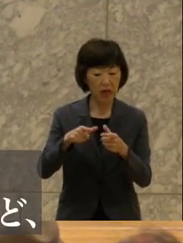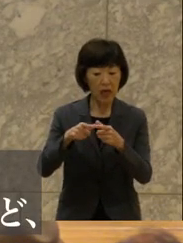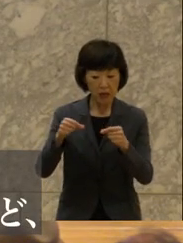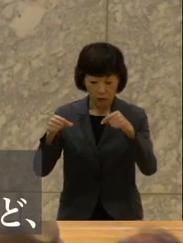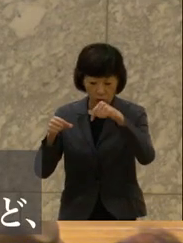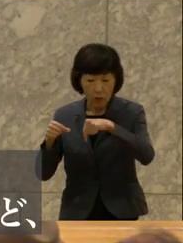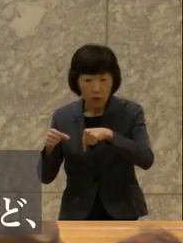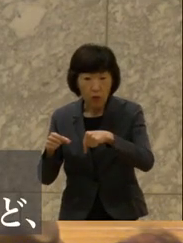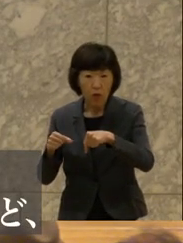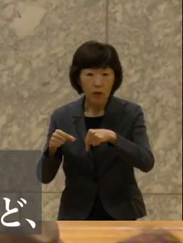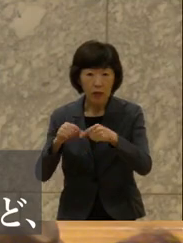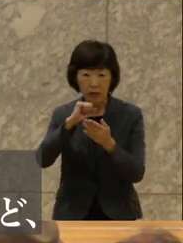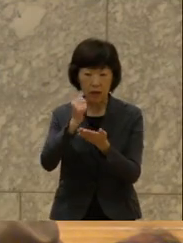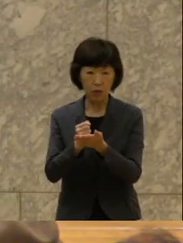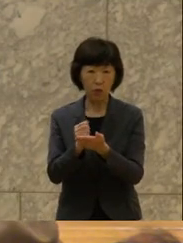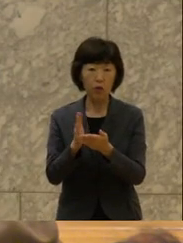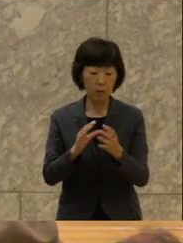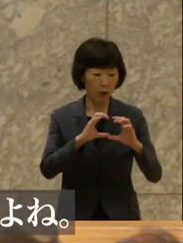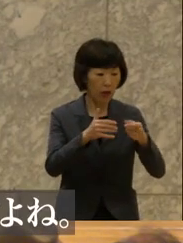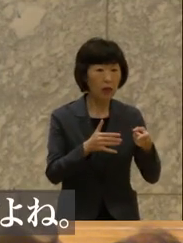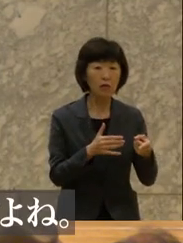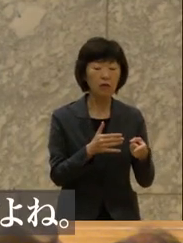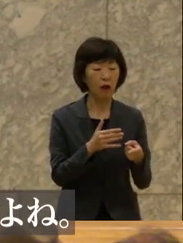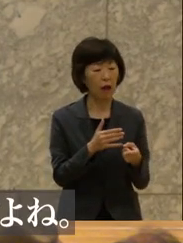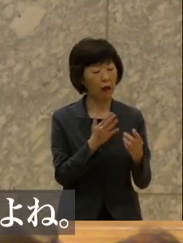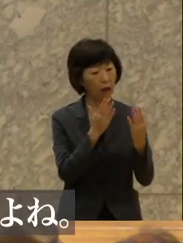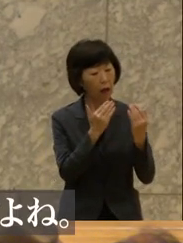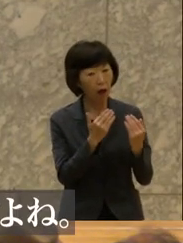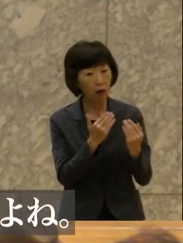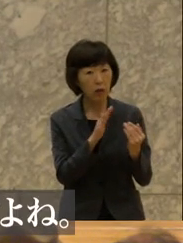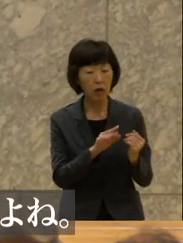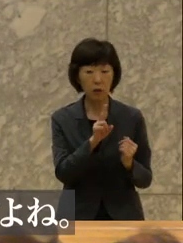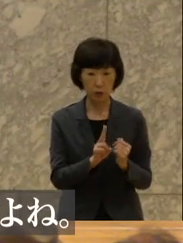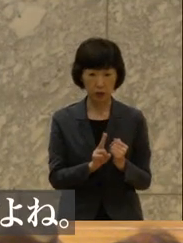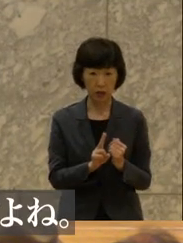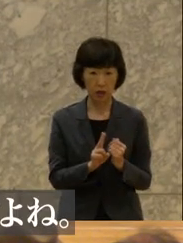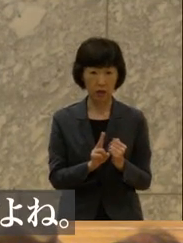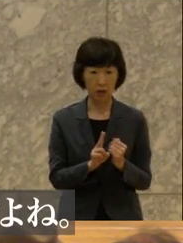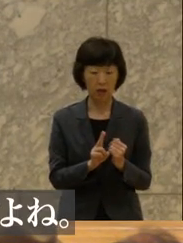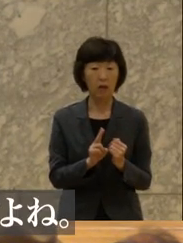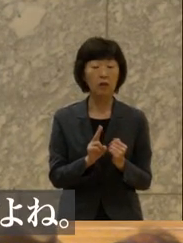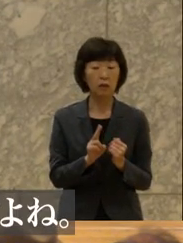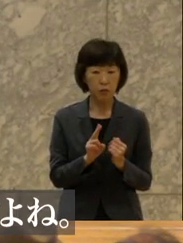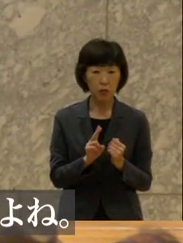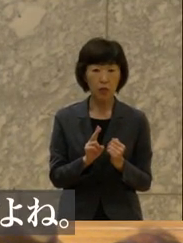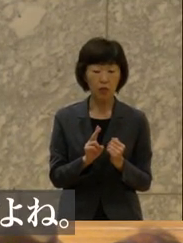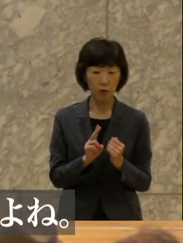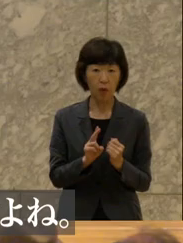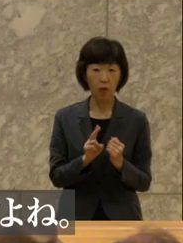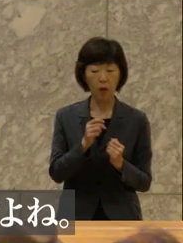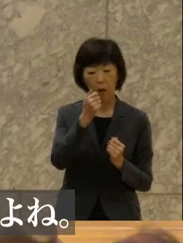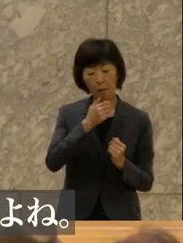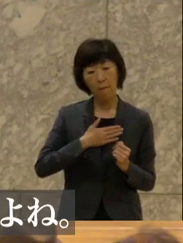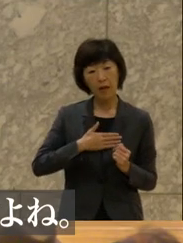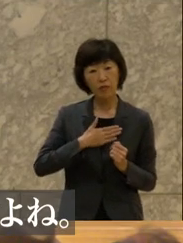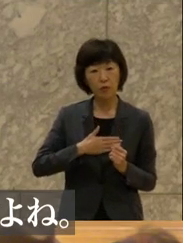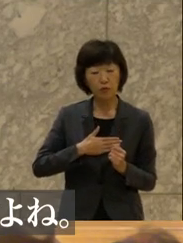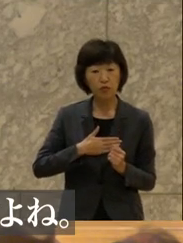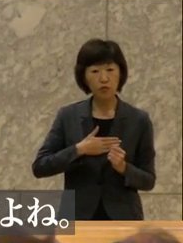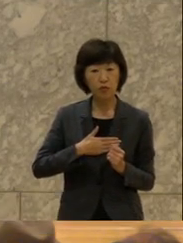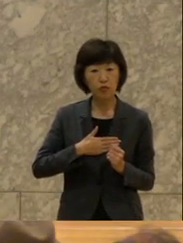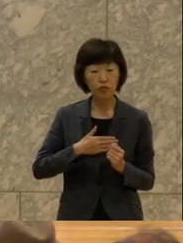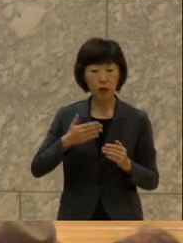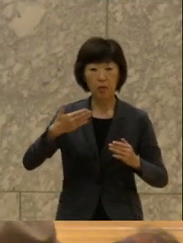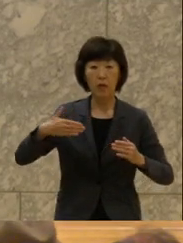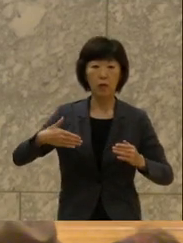けど海外に行くとっていうのが多いと思うんですけど今回ものぞみちゃんは田中選手もなんですけど全然満足してないんです